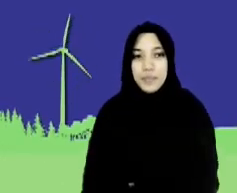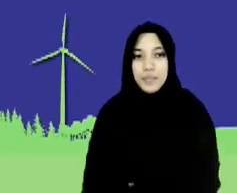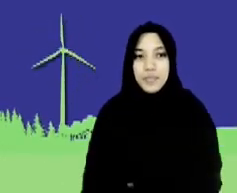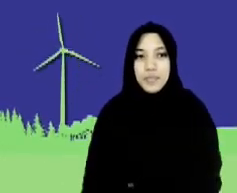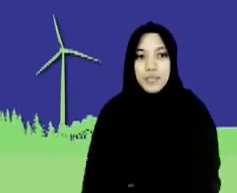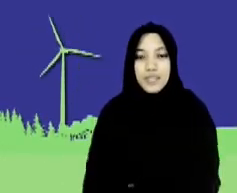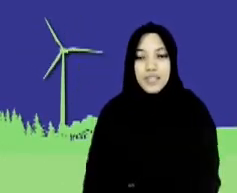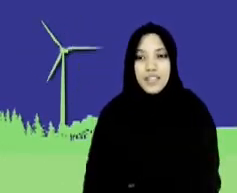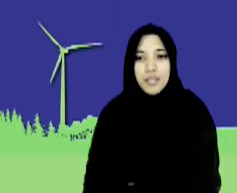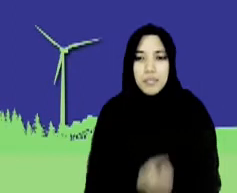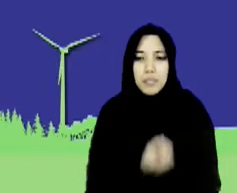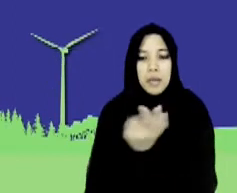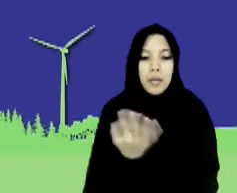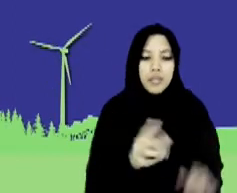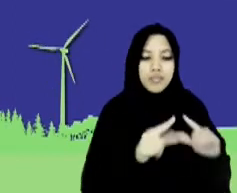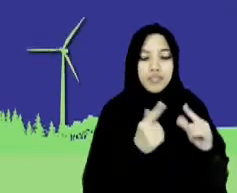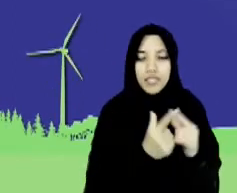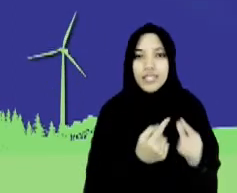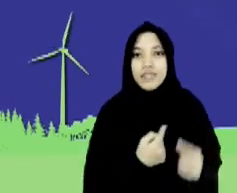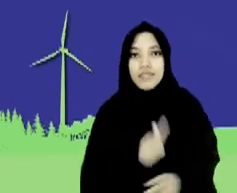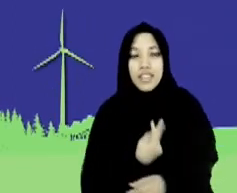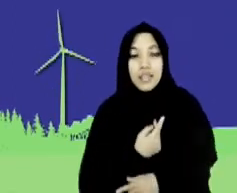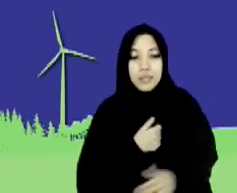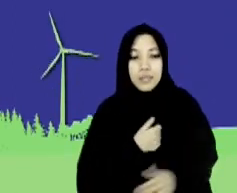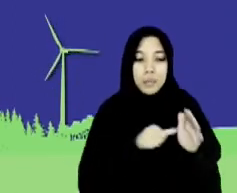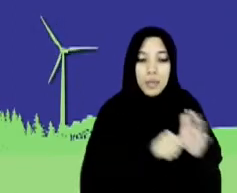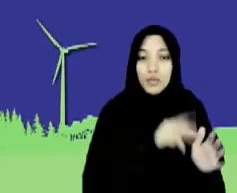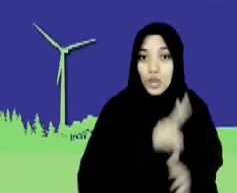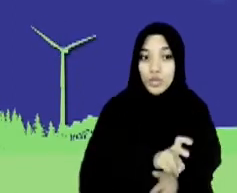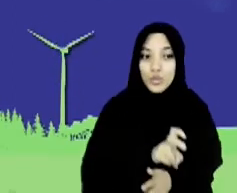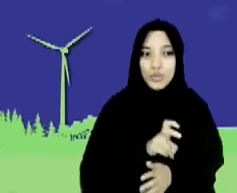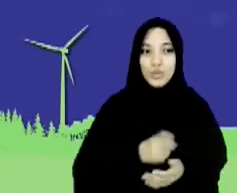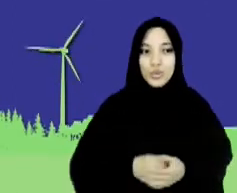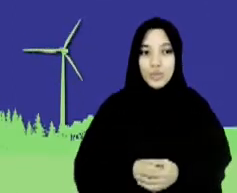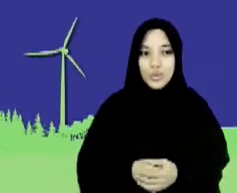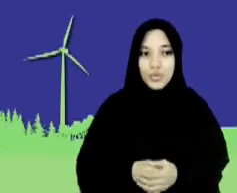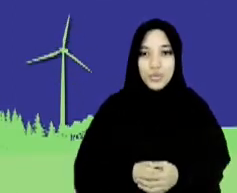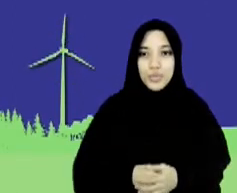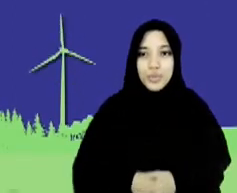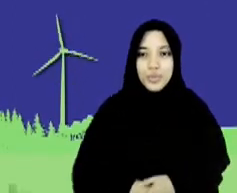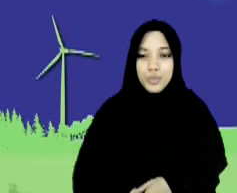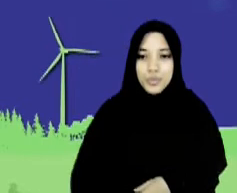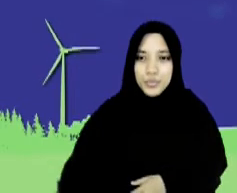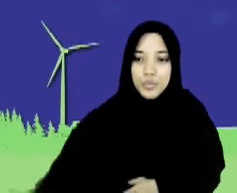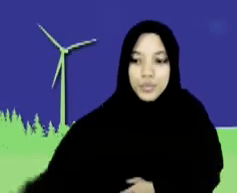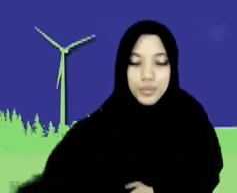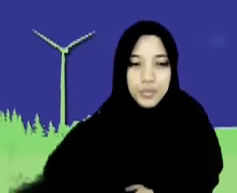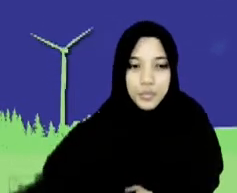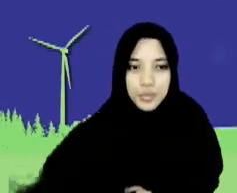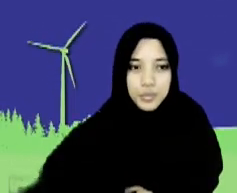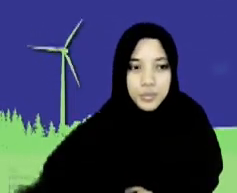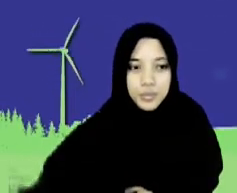eh jadi for ourselves misalnya selain yang tadi disebutkan sama Mas Adrianus UMKM dan